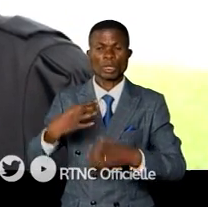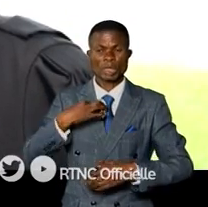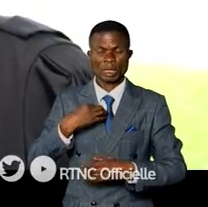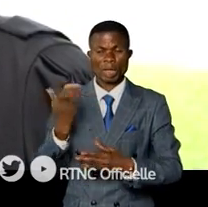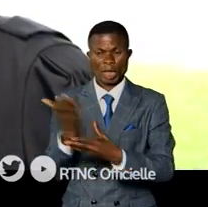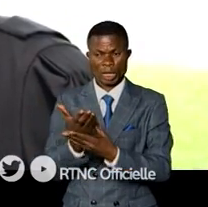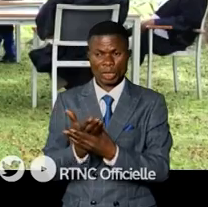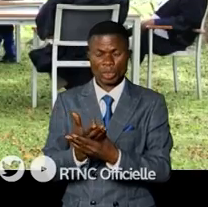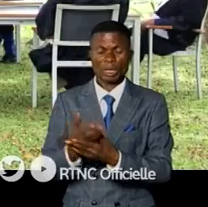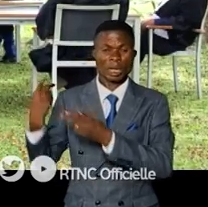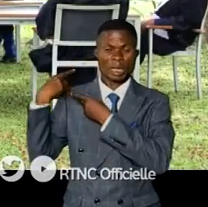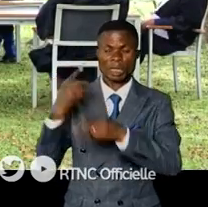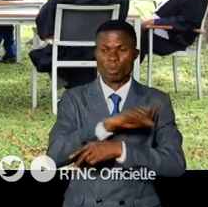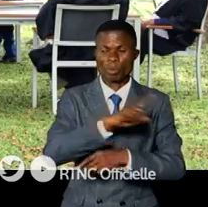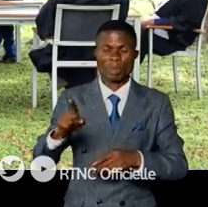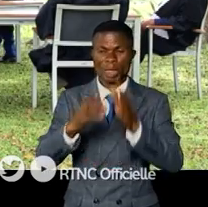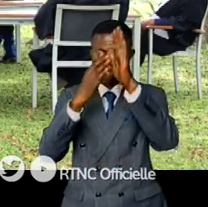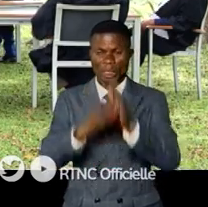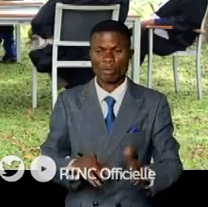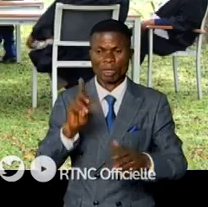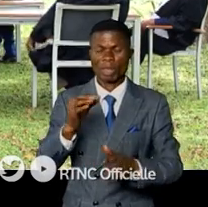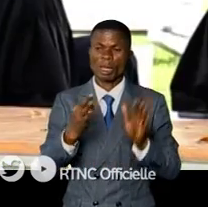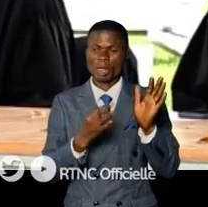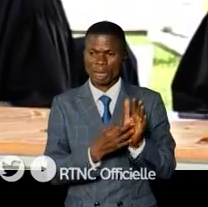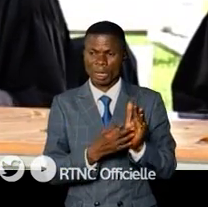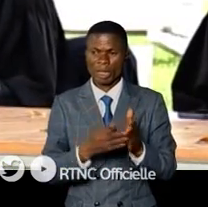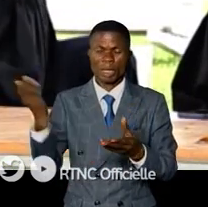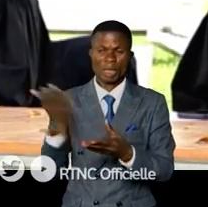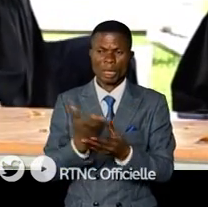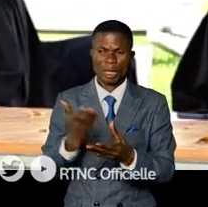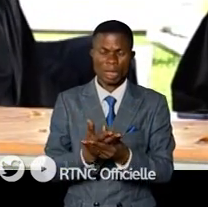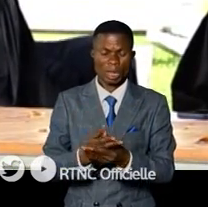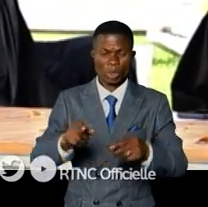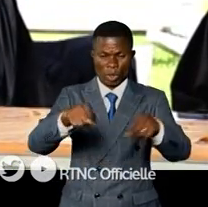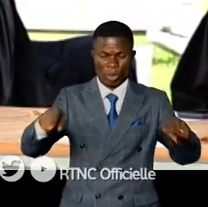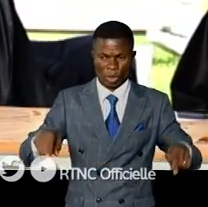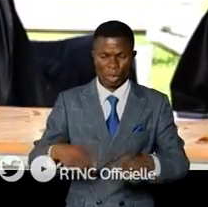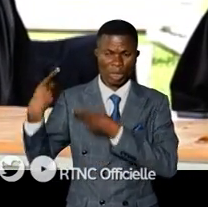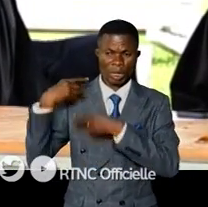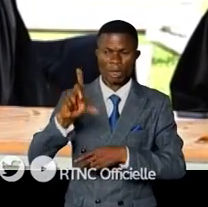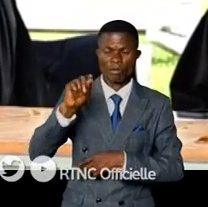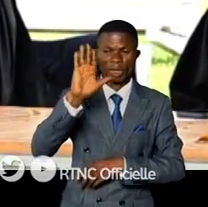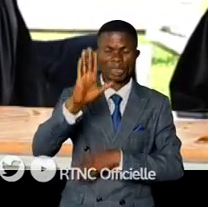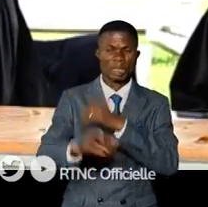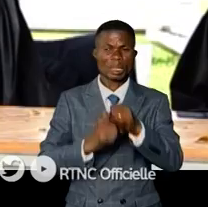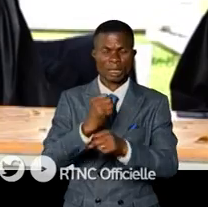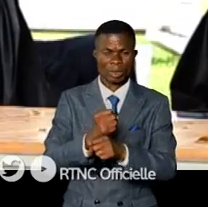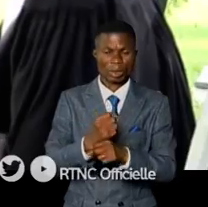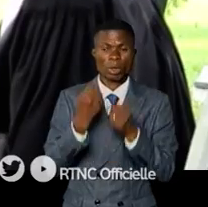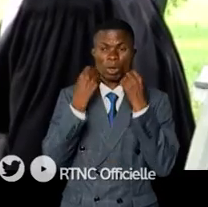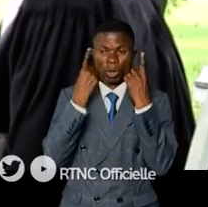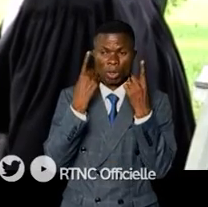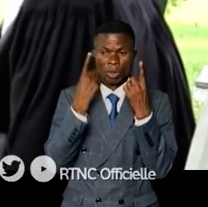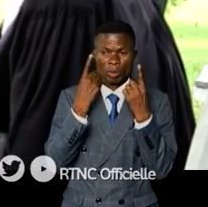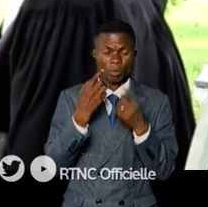depuis 1926, un contrat d'amphithéose et un contrat de servitude foncière depuis 25 ans, est surprise